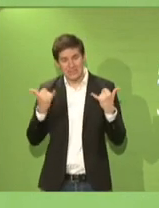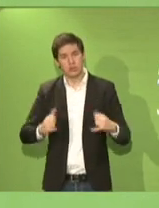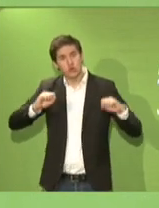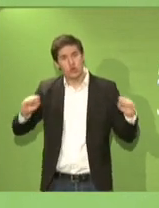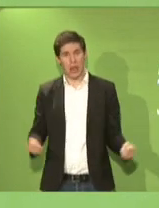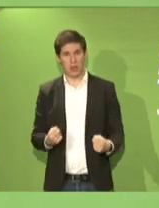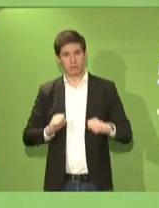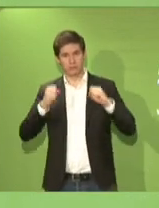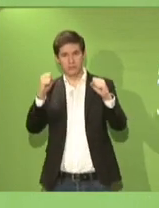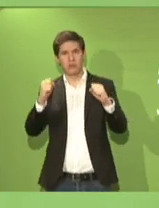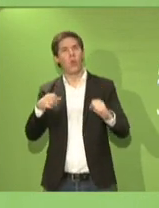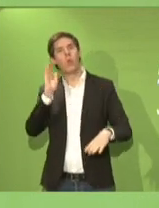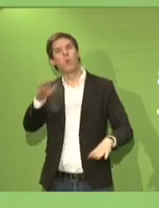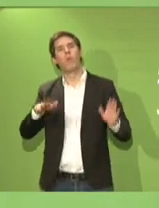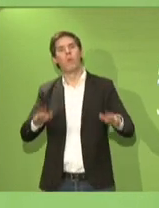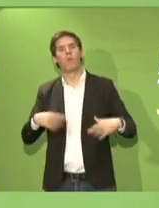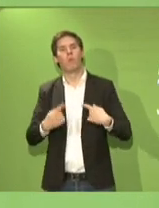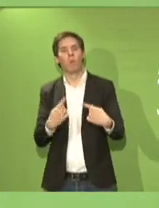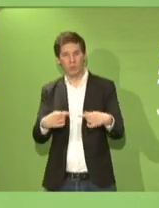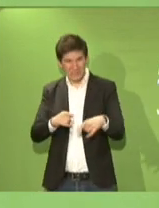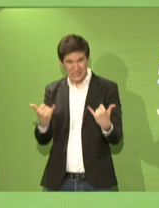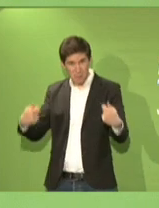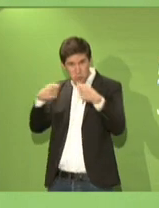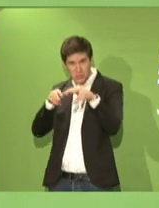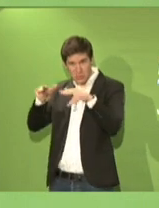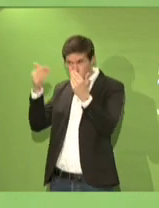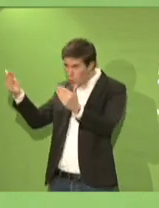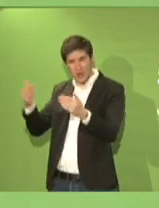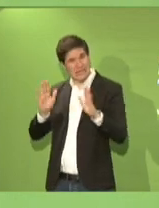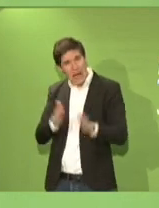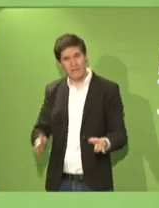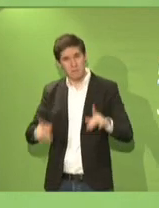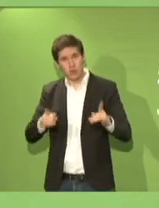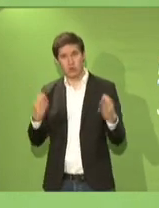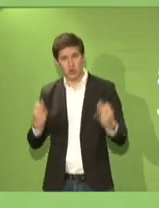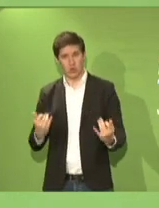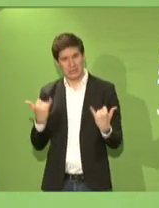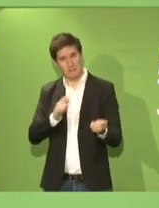Hände nicht länger in den Schoß legen, wie das die Bundesregierung macht, liebe Freundinnen und Freunde.